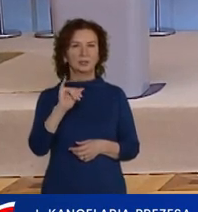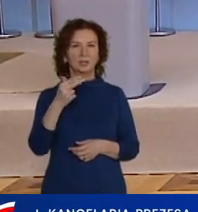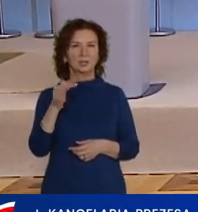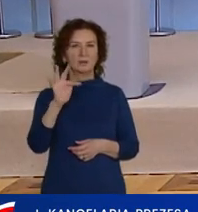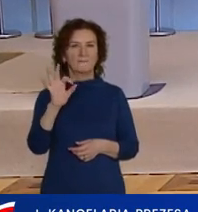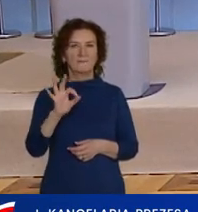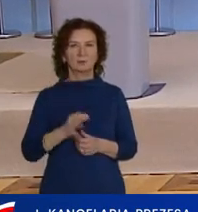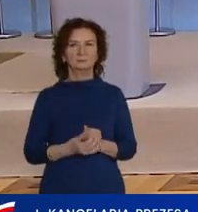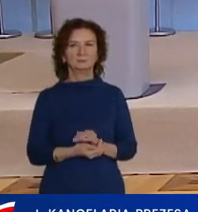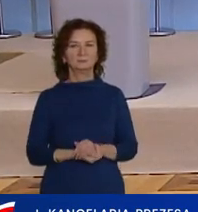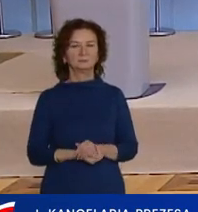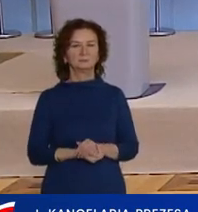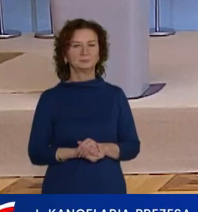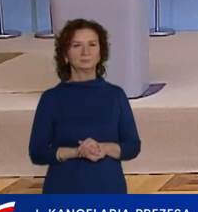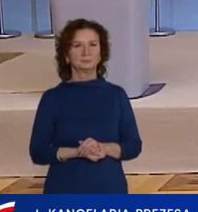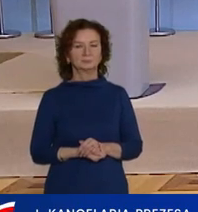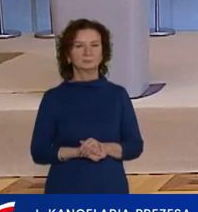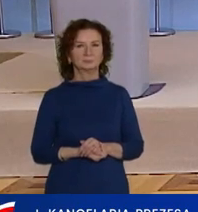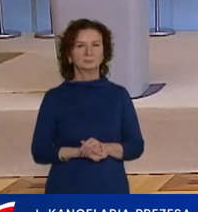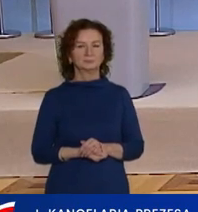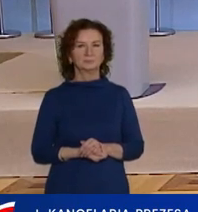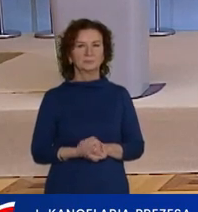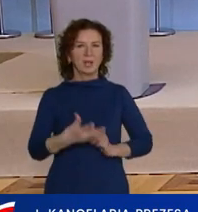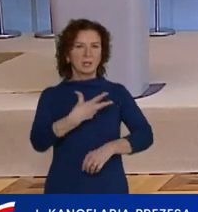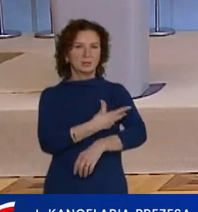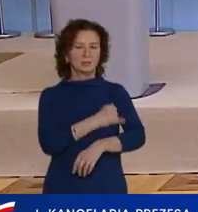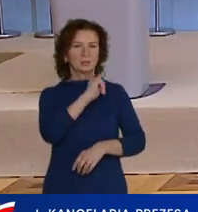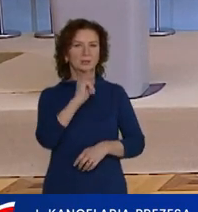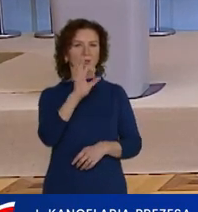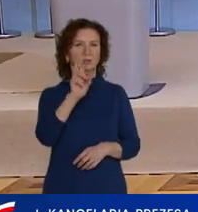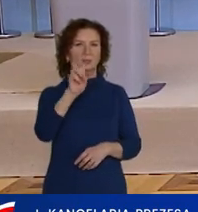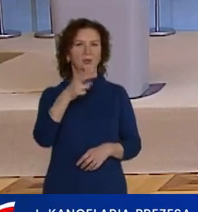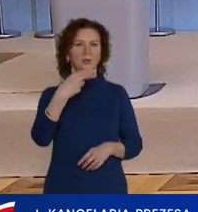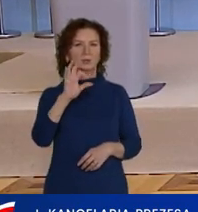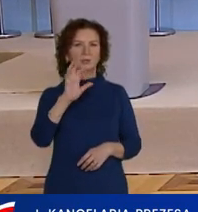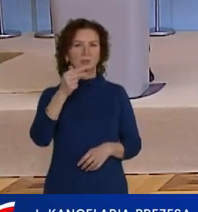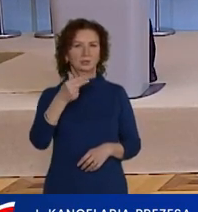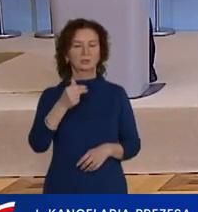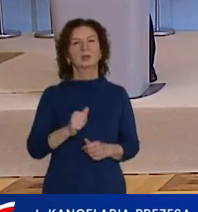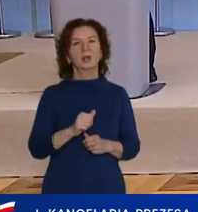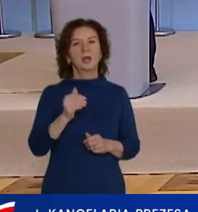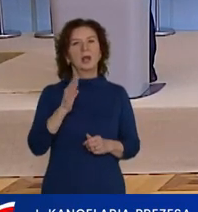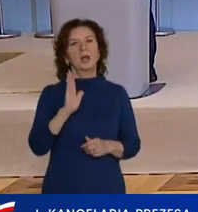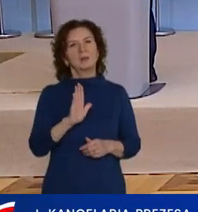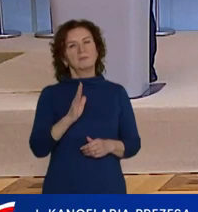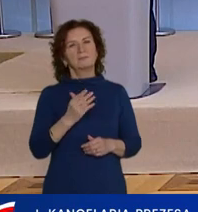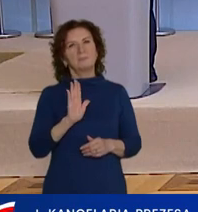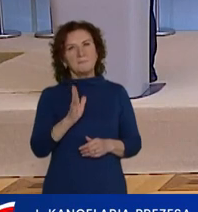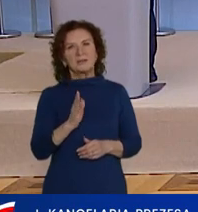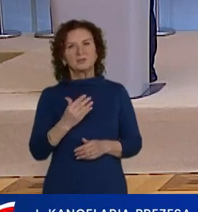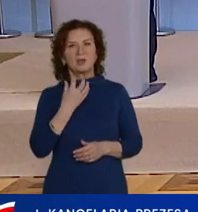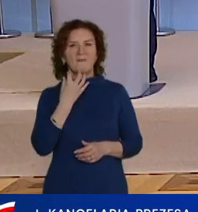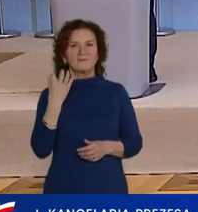Dzień dobry, Magdalena Włodarczyk, TVP Info. Szczepionka Johnson & Johnson ma dotrzeć do Polski przed planowanym wcześniej terminem. Ja